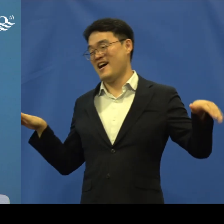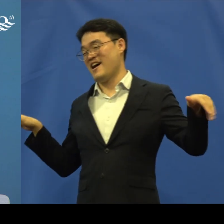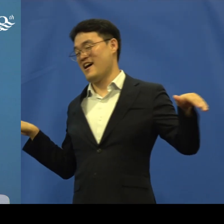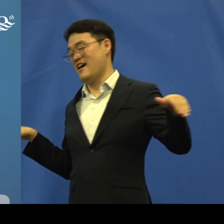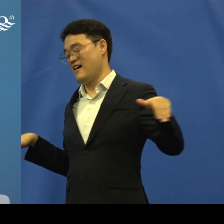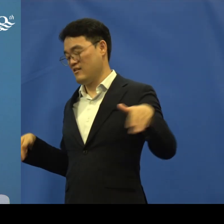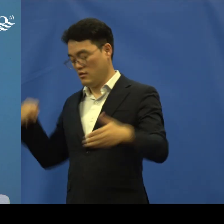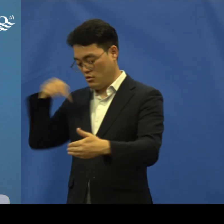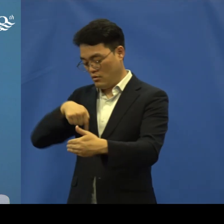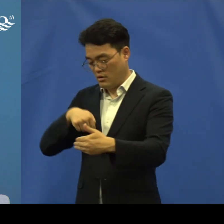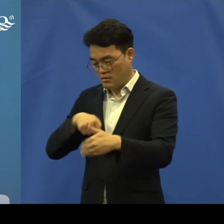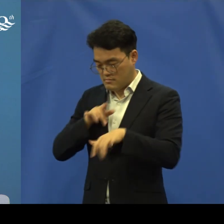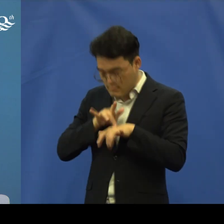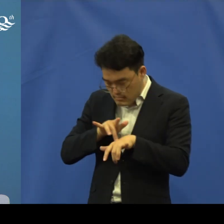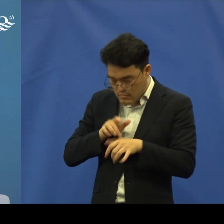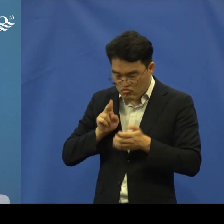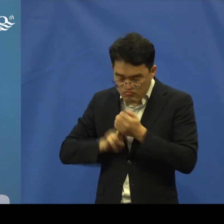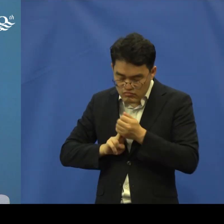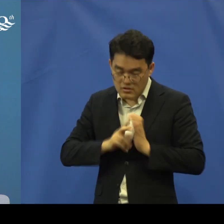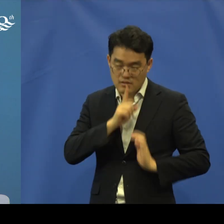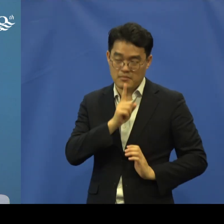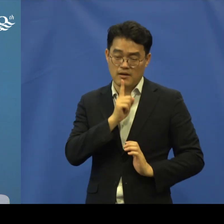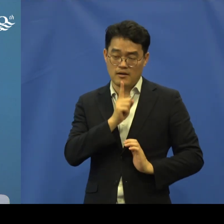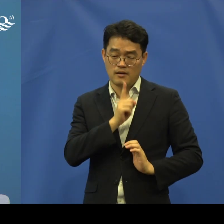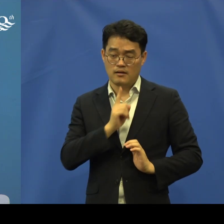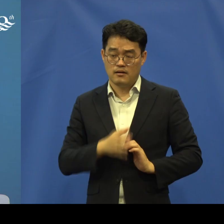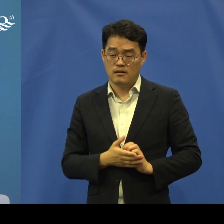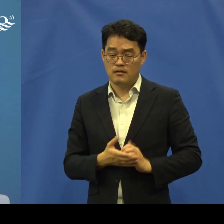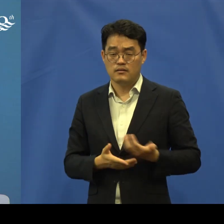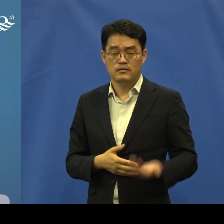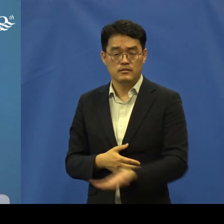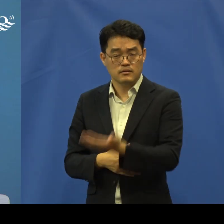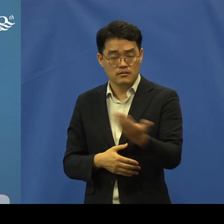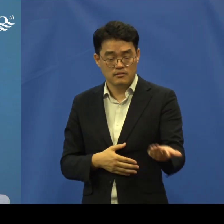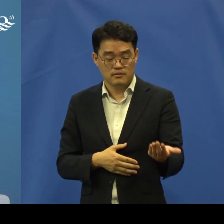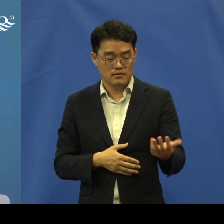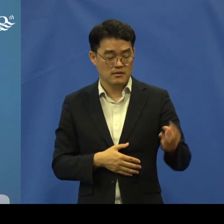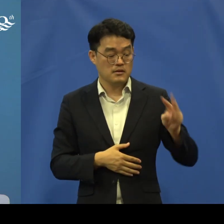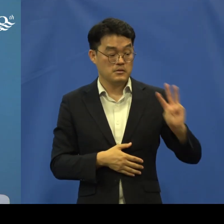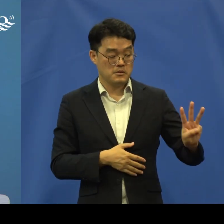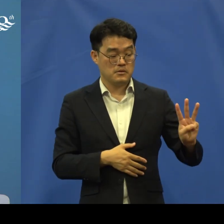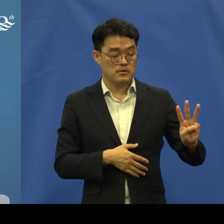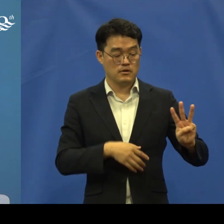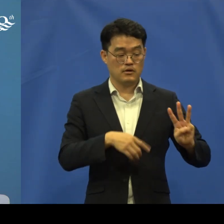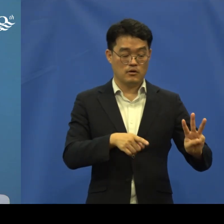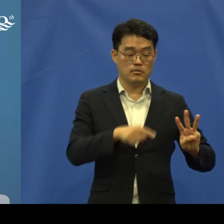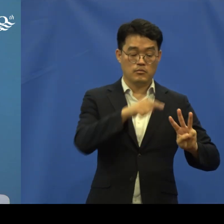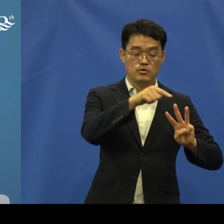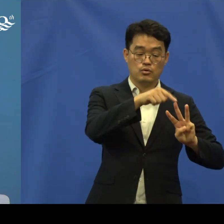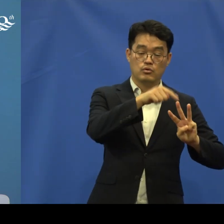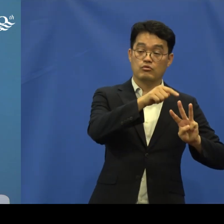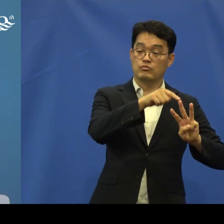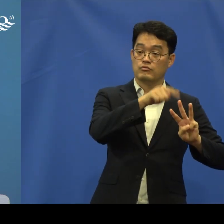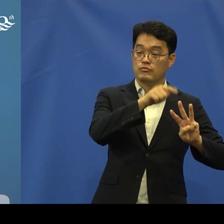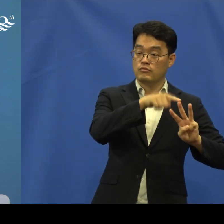그러니까 19절을 보면 느헤미야를 넘어뜨리려고 애를 썼던 도비야가 도리어 선행으로 칭찬을 받고 있는 회개한 일이